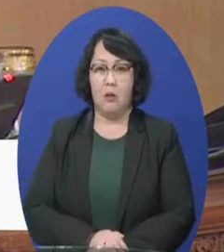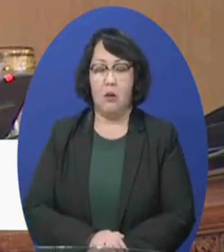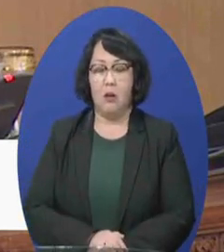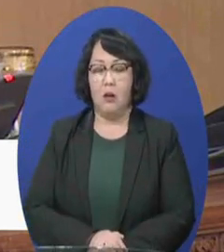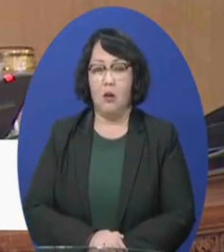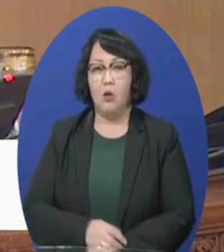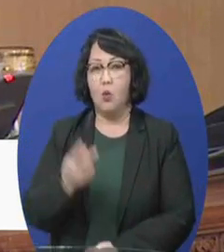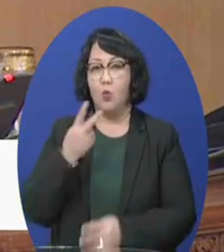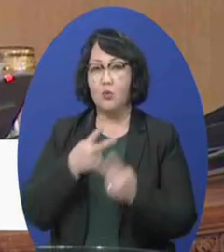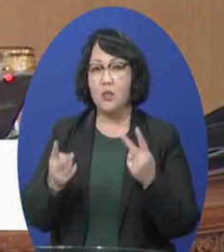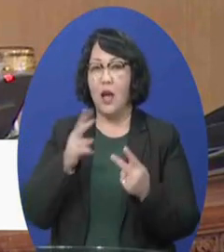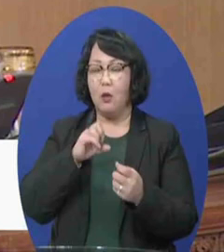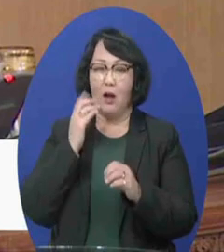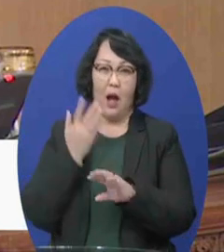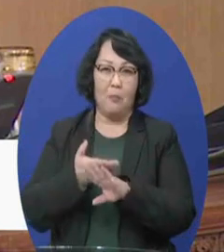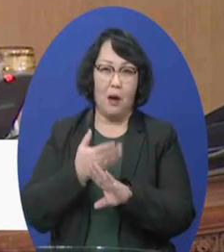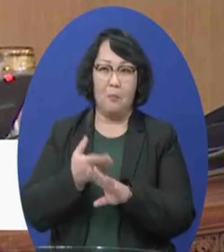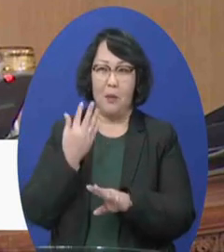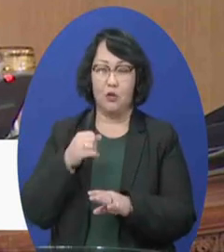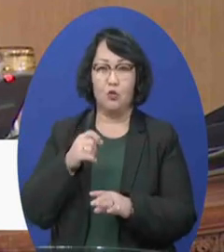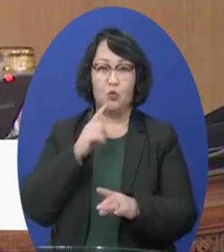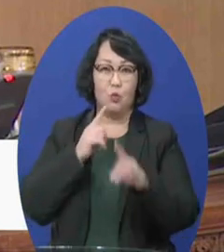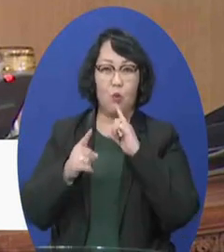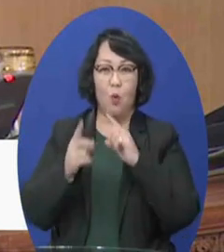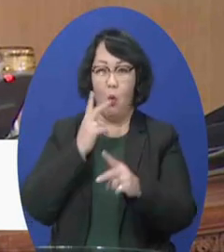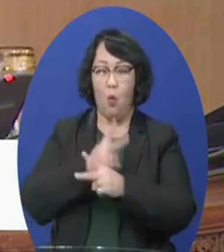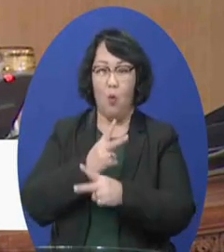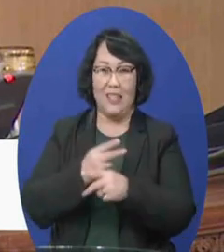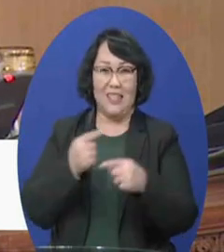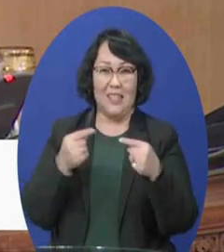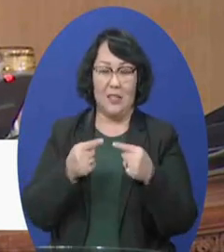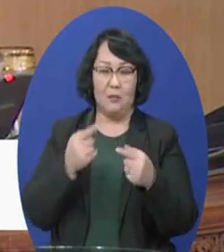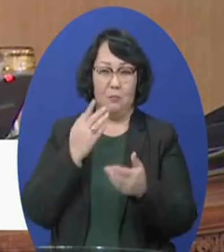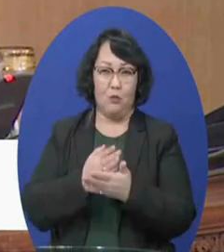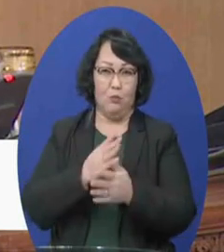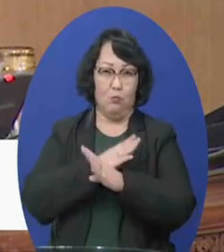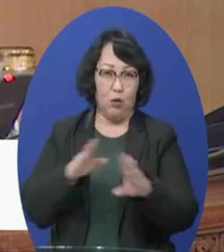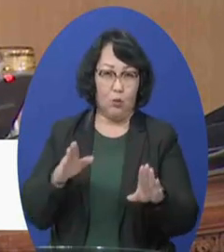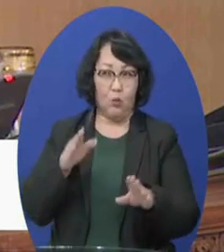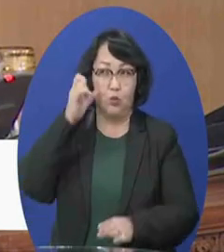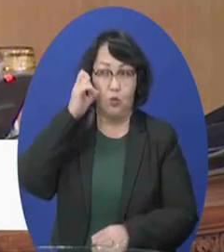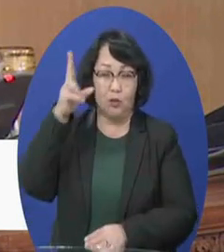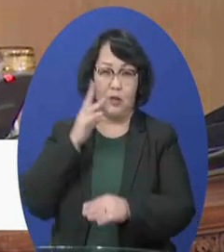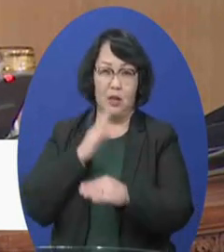Үндэсний аюулгүй байдлын зөвлөл хэзээ ч хууль зөрчиж болохгүй. Ерөнхийлөгчөө.